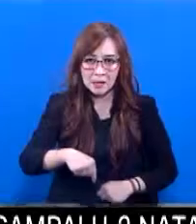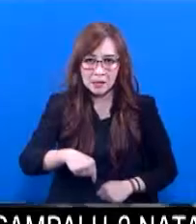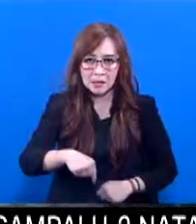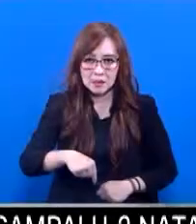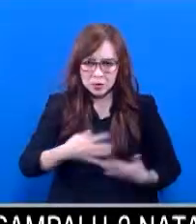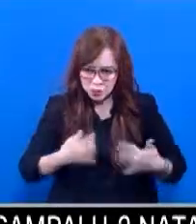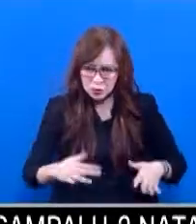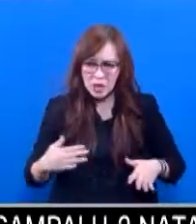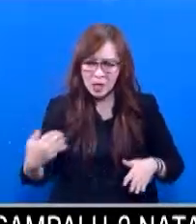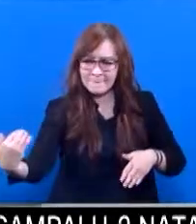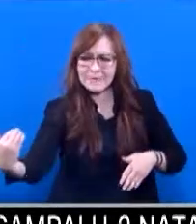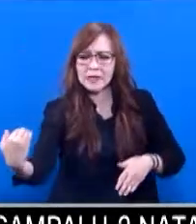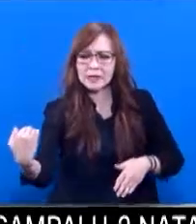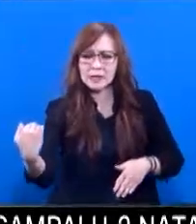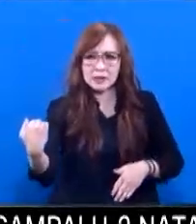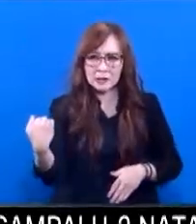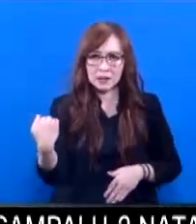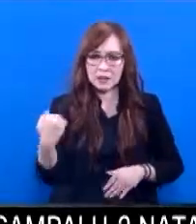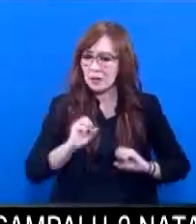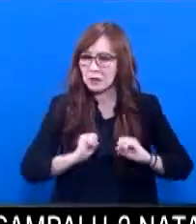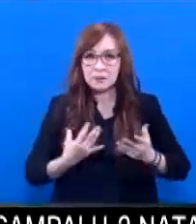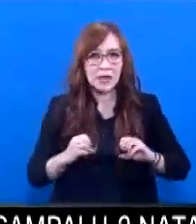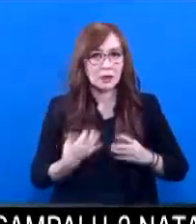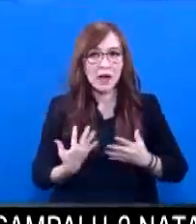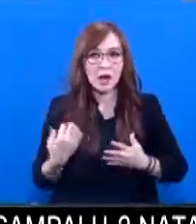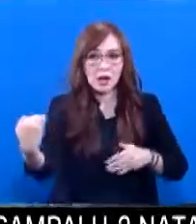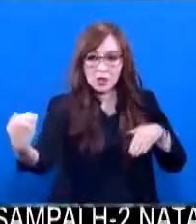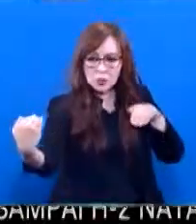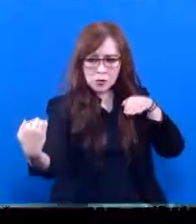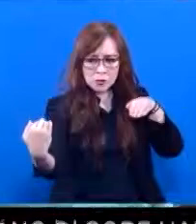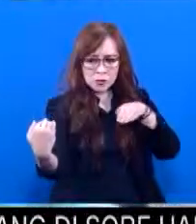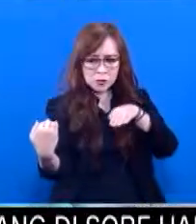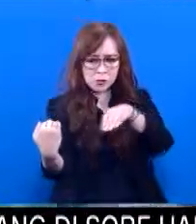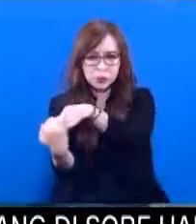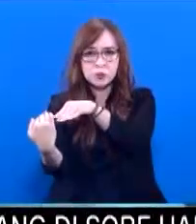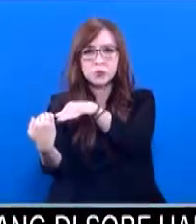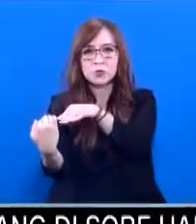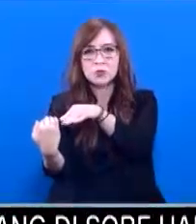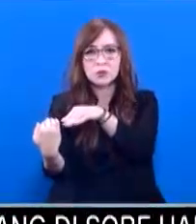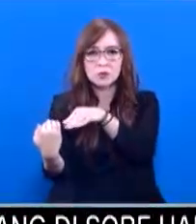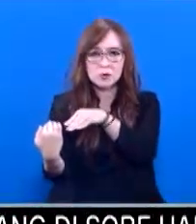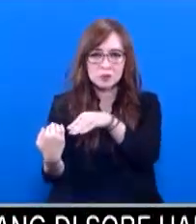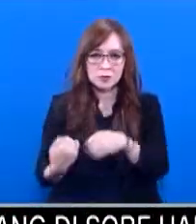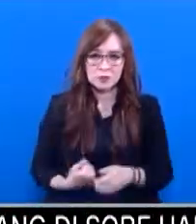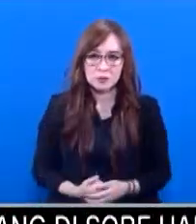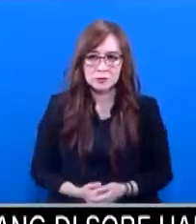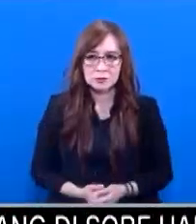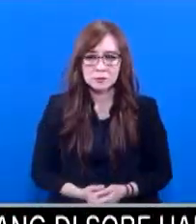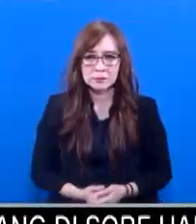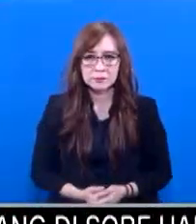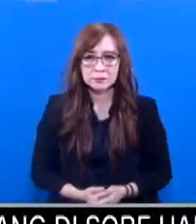sudah minggir ke sini, terus tahu-tahu mobil ET300 santap sampingnya, brak. Terus